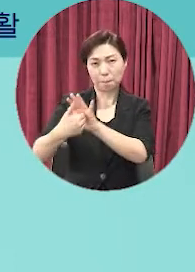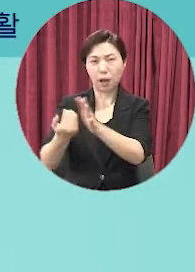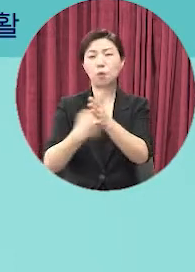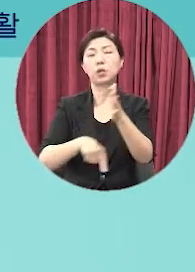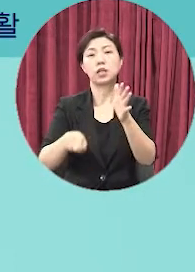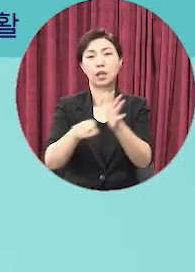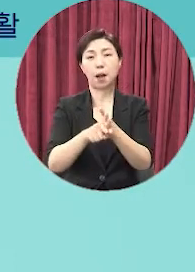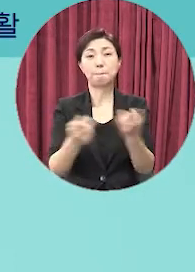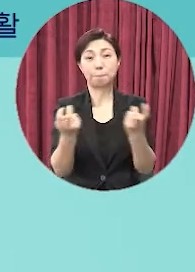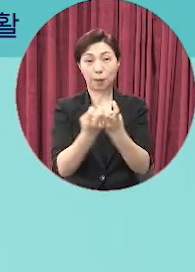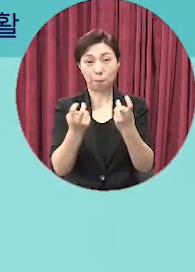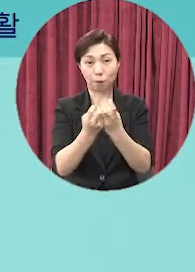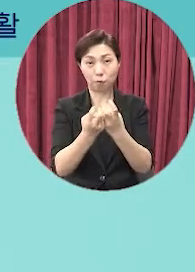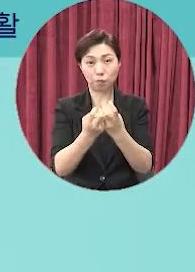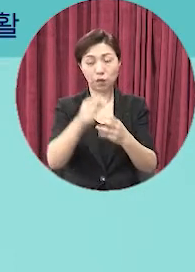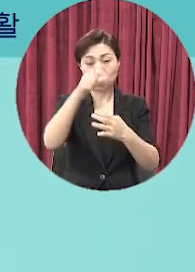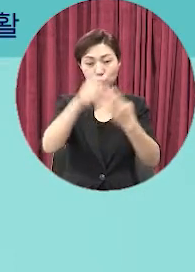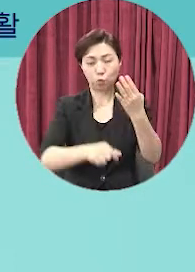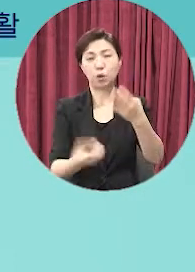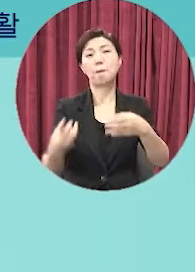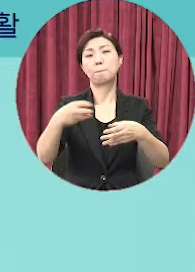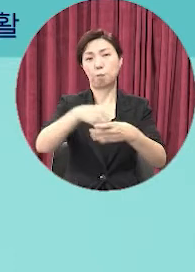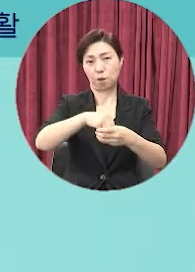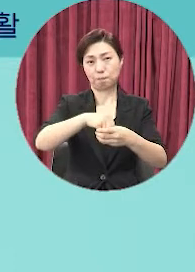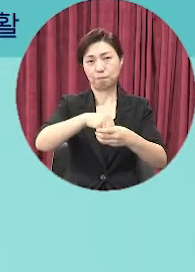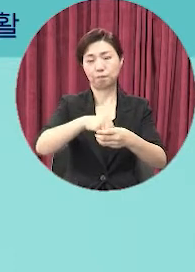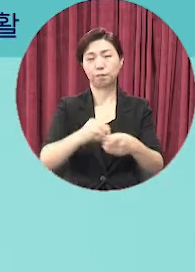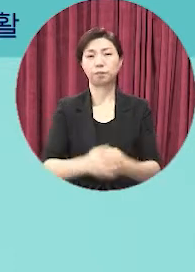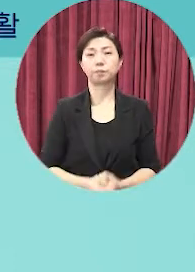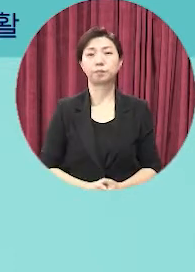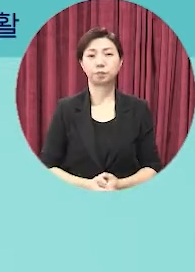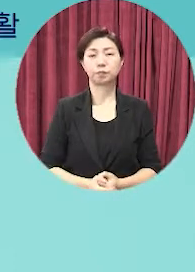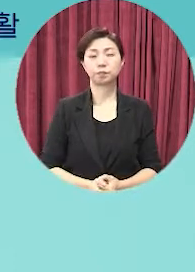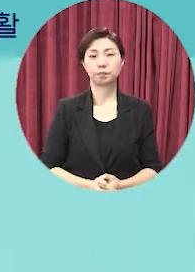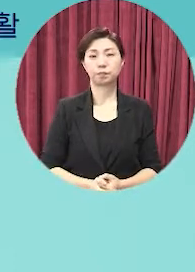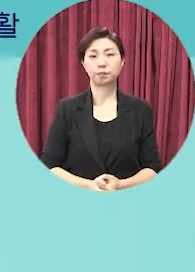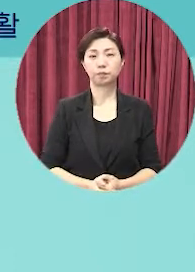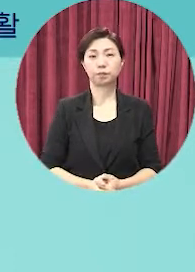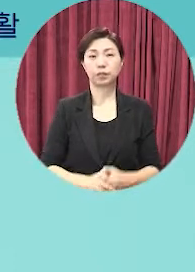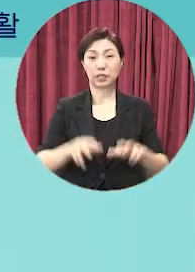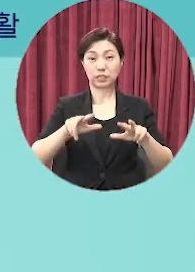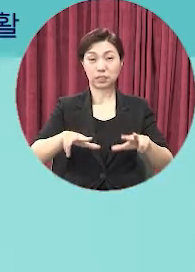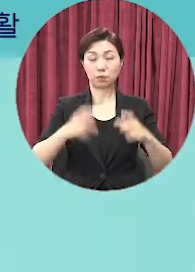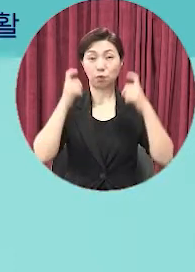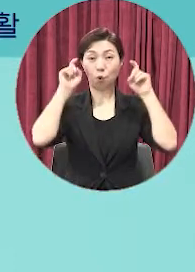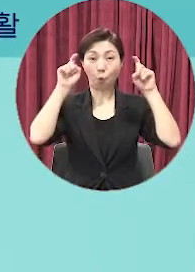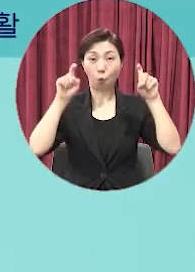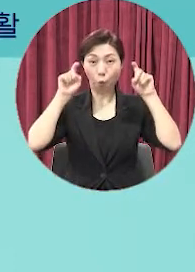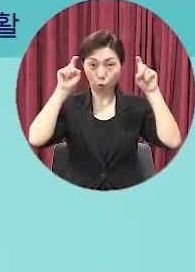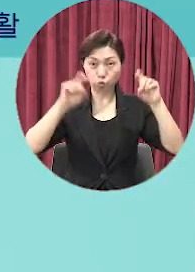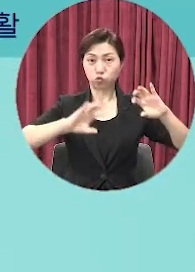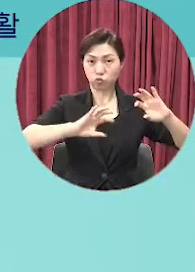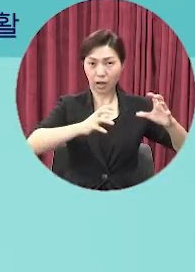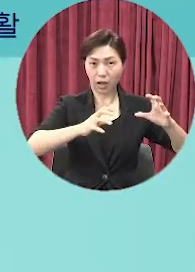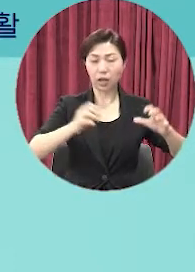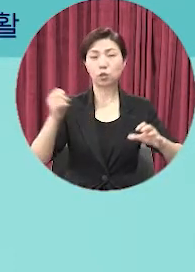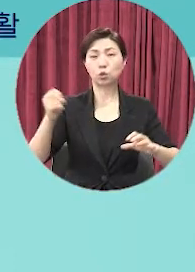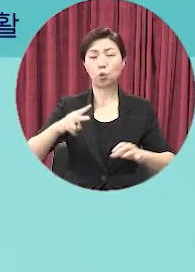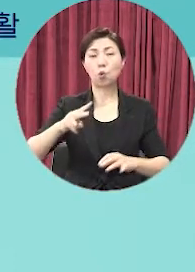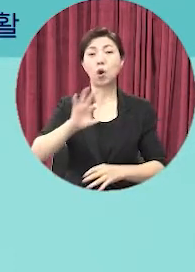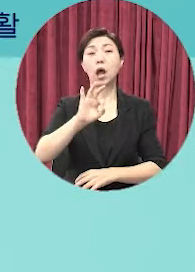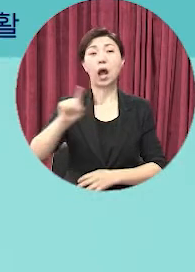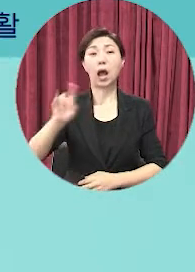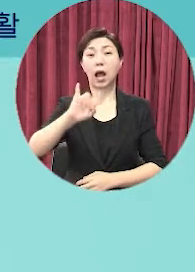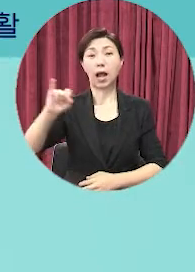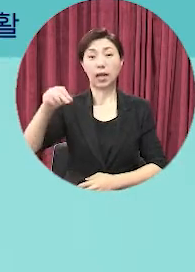있고요. 이러한 것들이 지금 현재 뭐 호주라든지 아일랜드에서